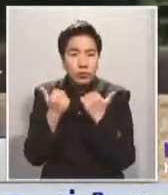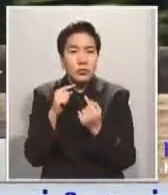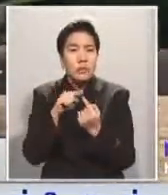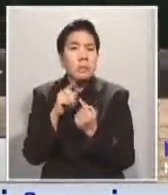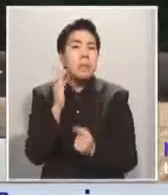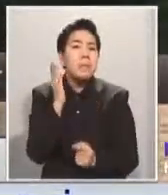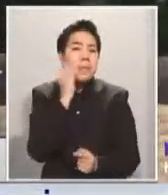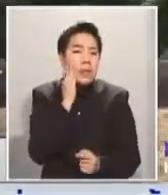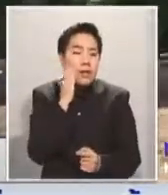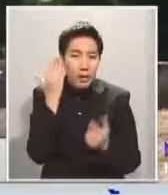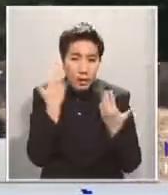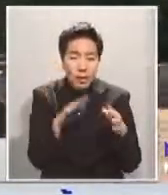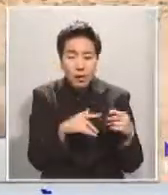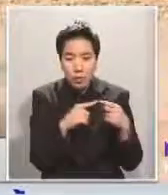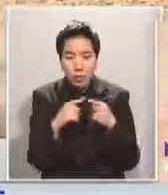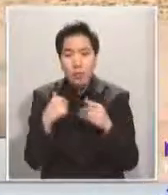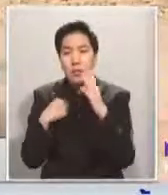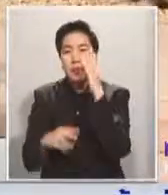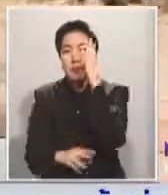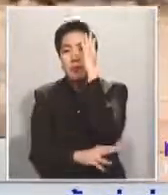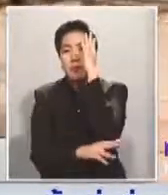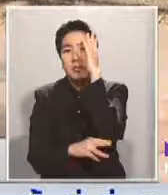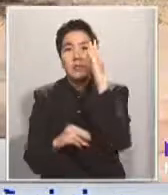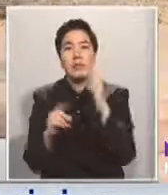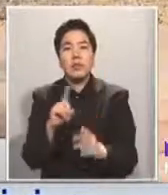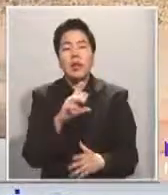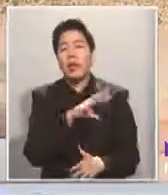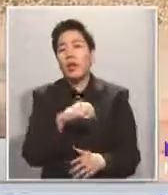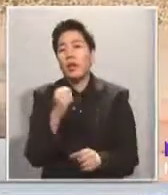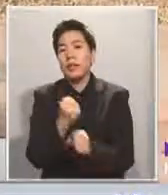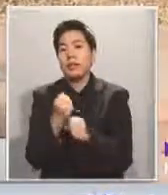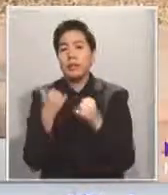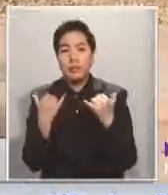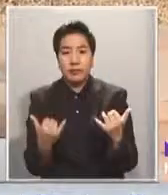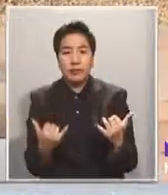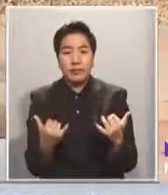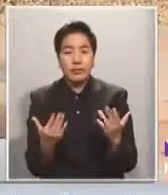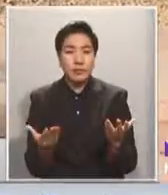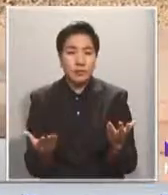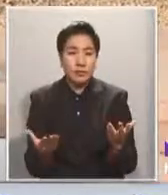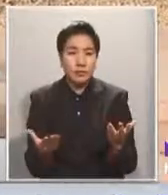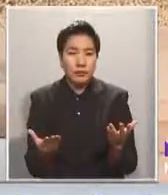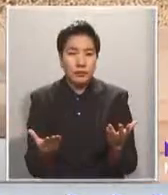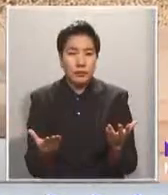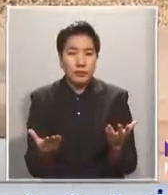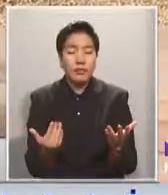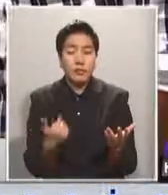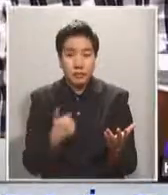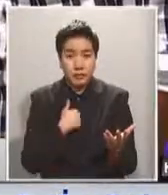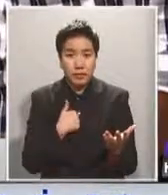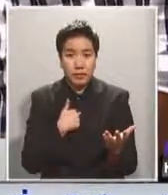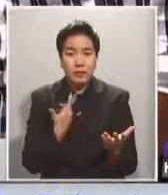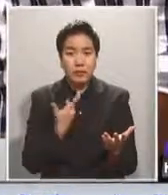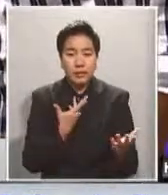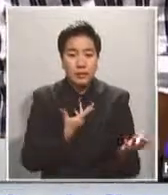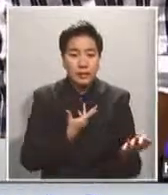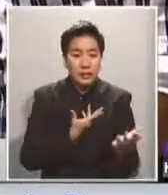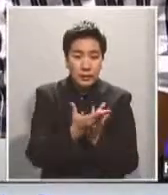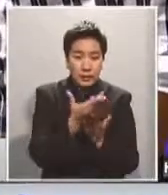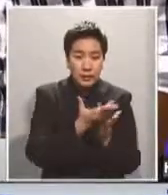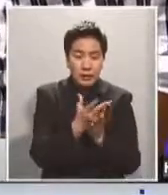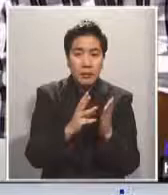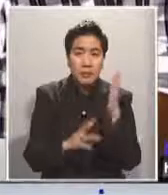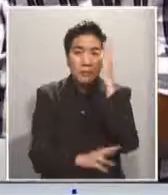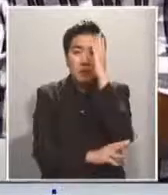งแล้วมีมันอะไรที่เฮียเอามาทำอีกฮะที่แปรรูปที่เนี่ย อ๋อเราซื้อมันสำปะ